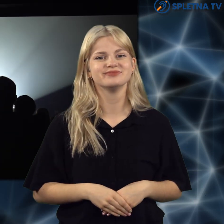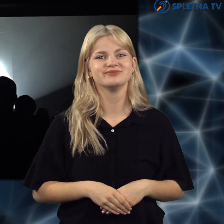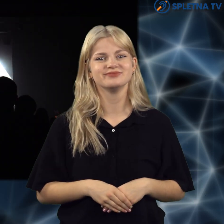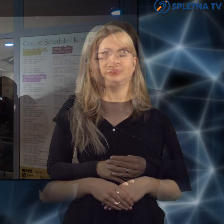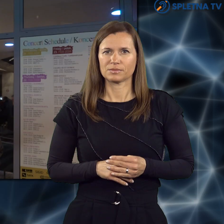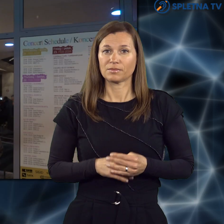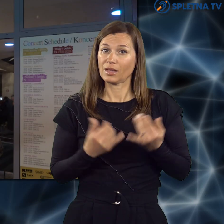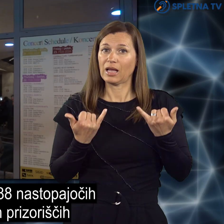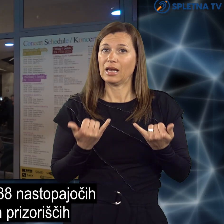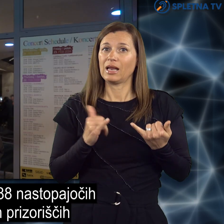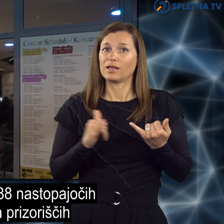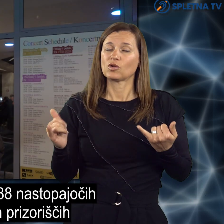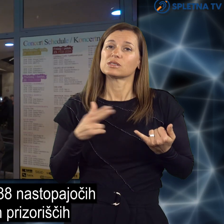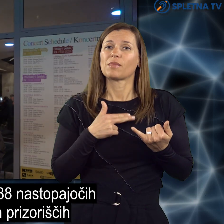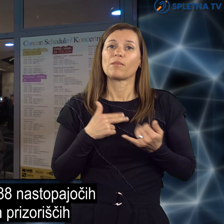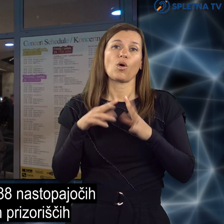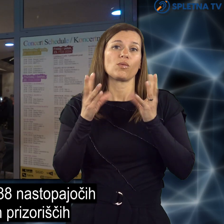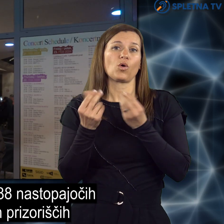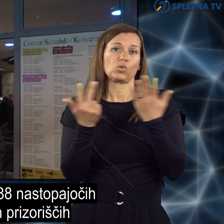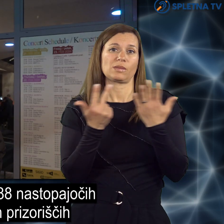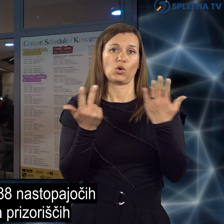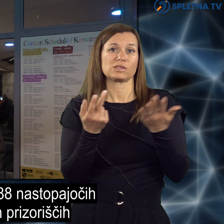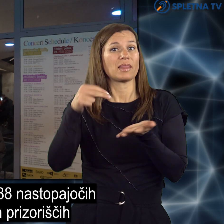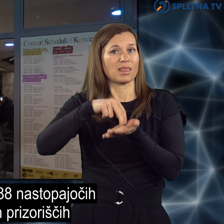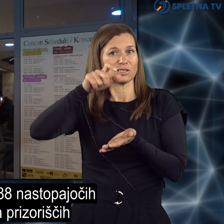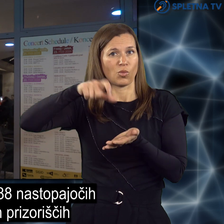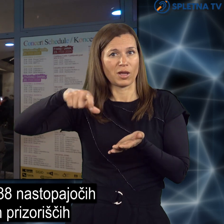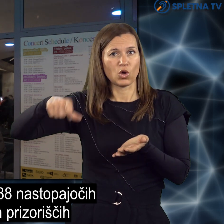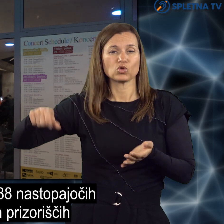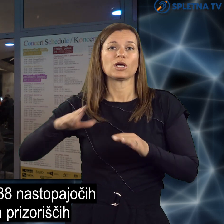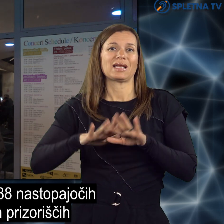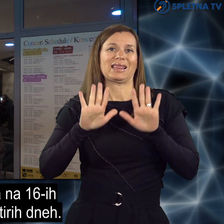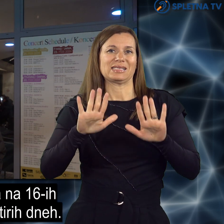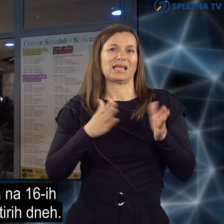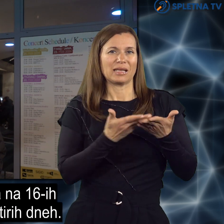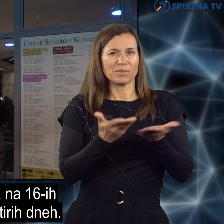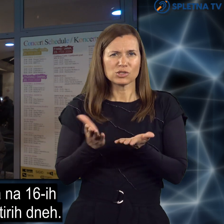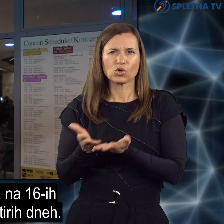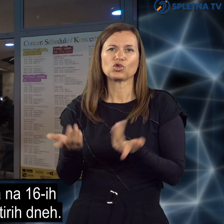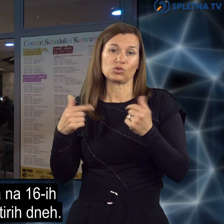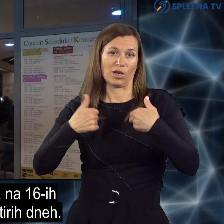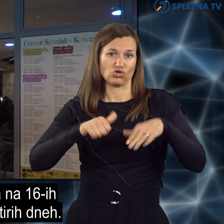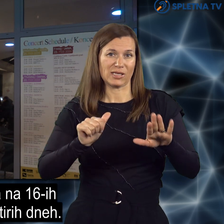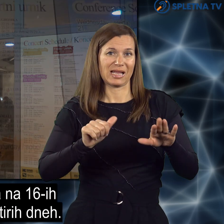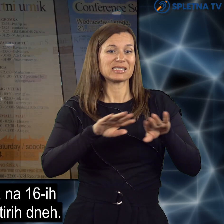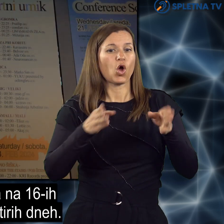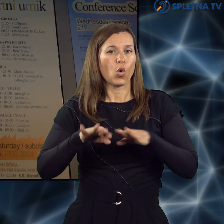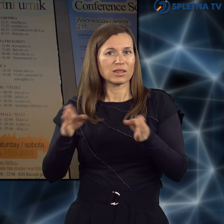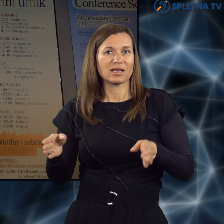Ljubljani. Letos imamo 88 nastopajočih na 10 prizoriščih oziroma na 16 odrih v 4